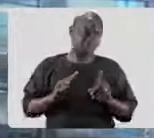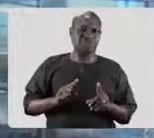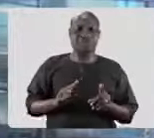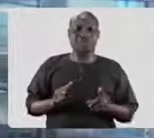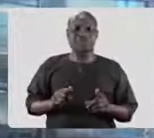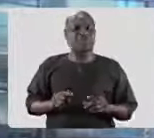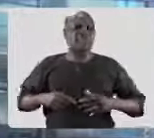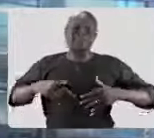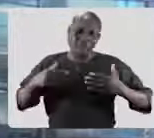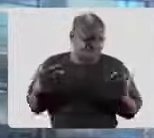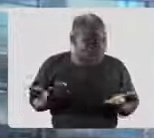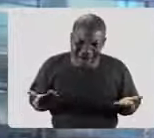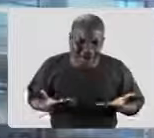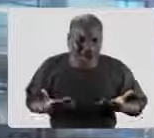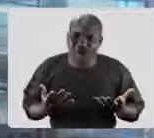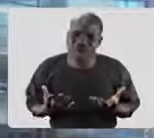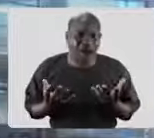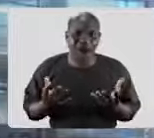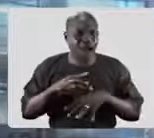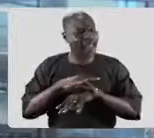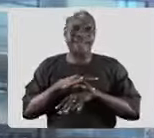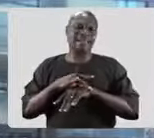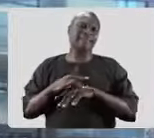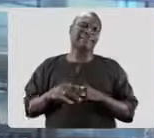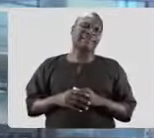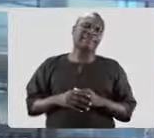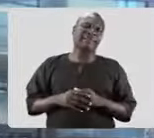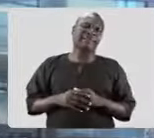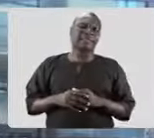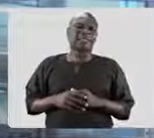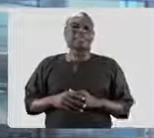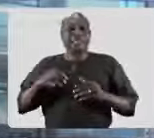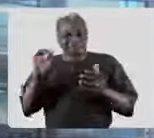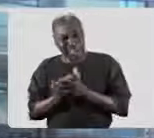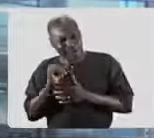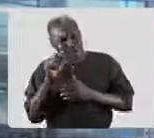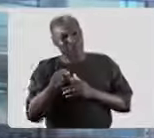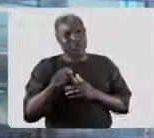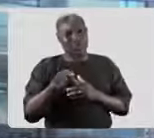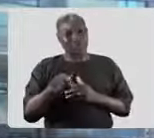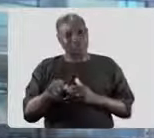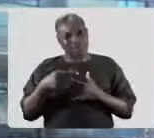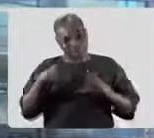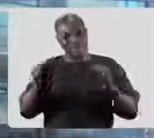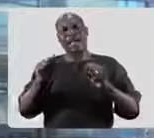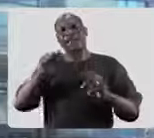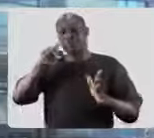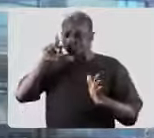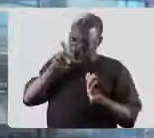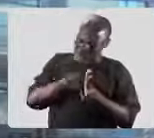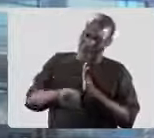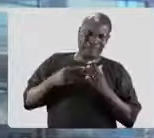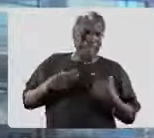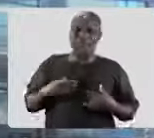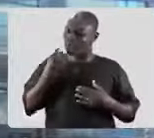Edia nkwa na wope ewa sasi so. Ya etumi kwa kwa pime se uko shie unipa